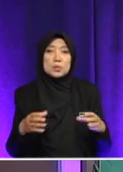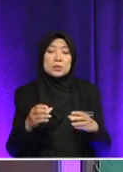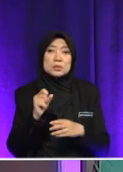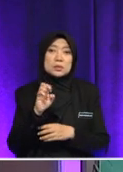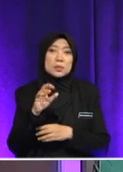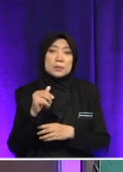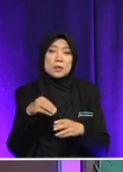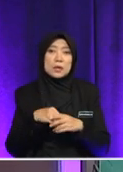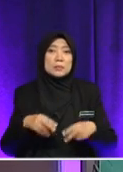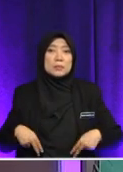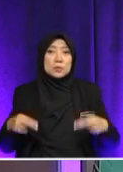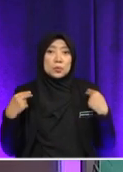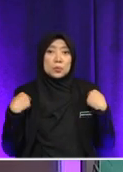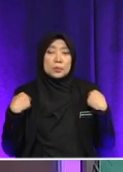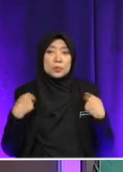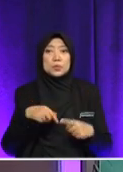sehari-hari